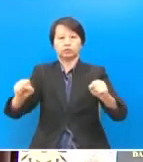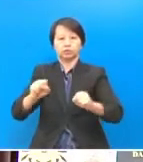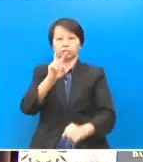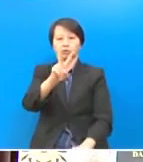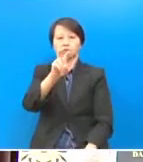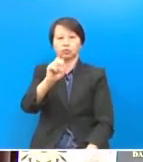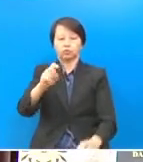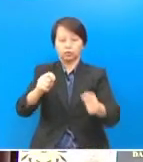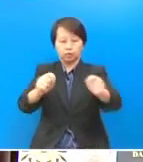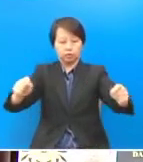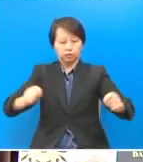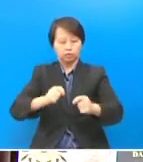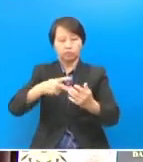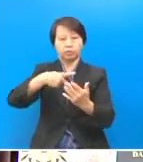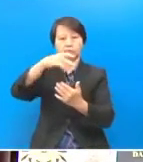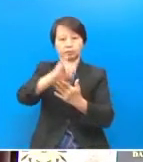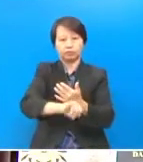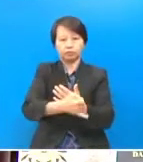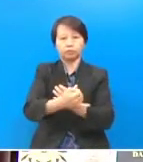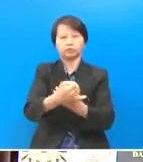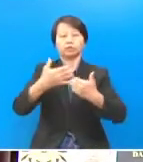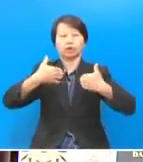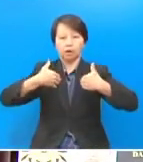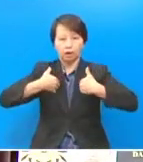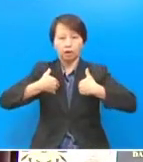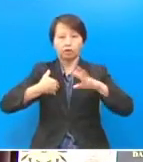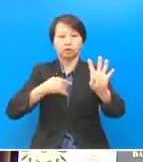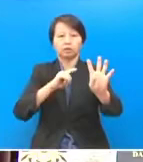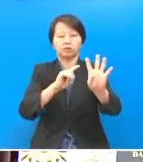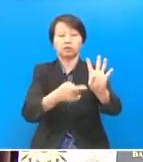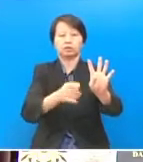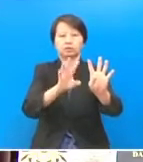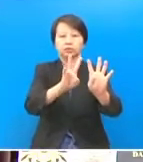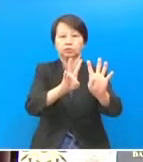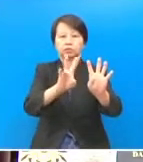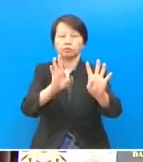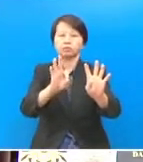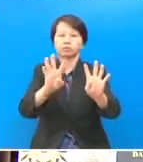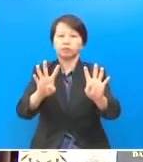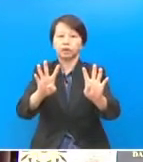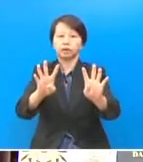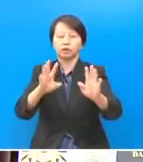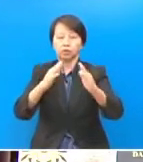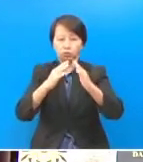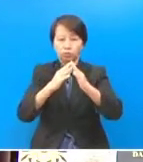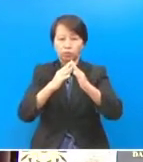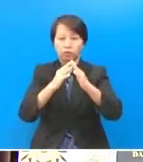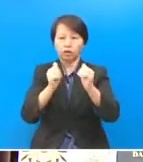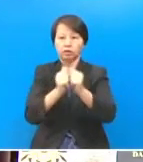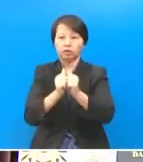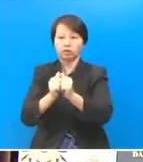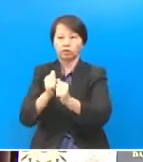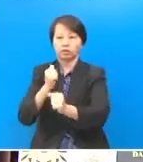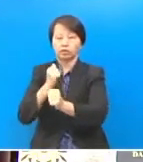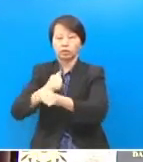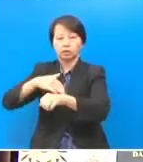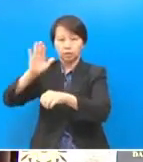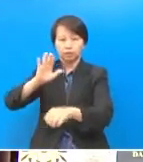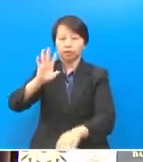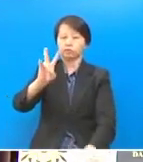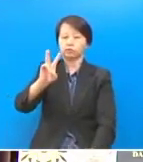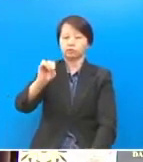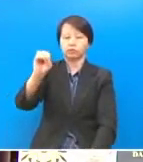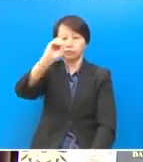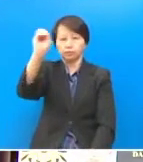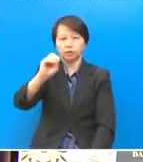tapak project yang menghuni 4794 unit dengan kemajuan kerja melebihi 700